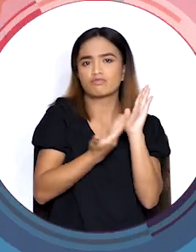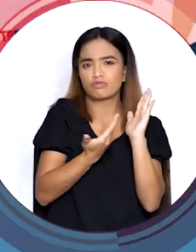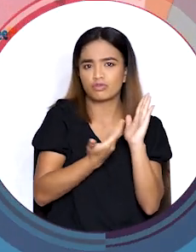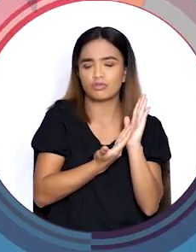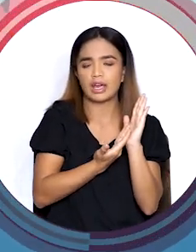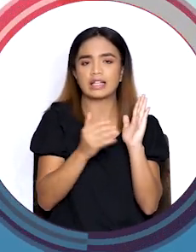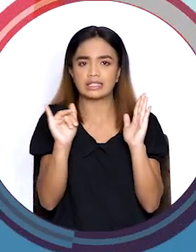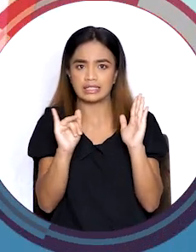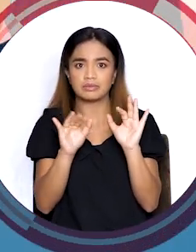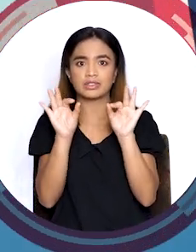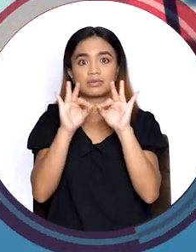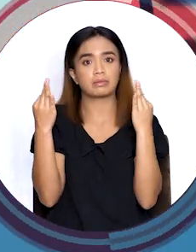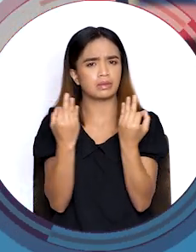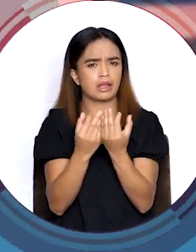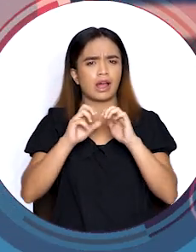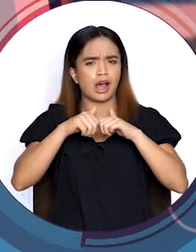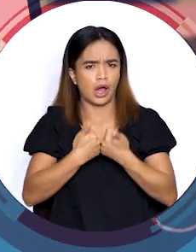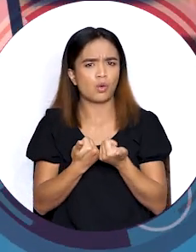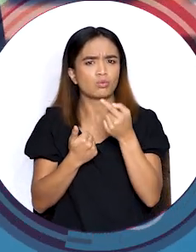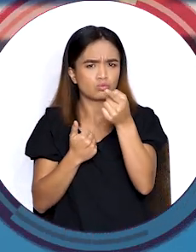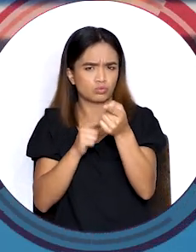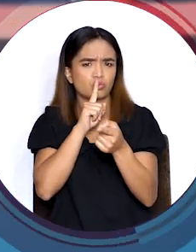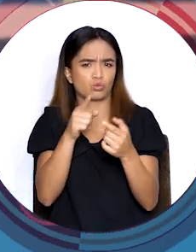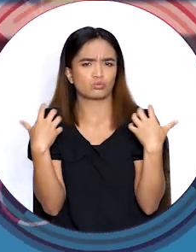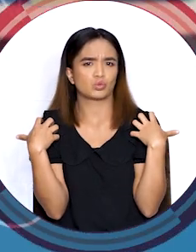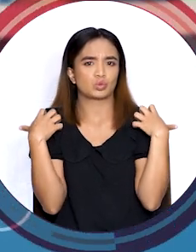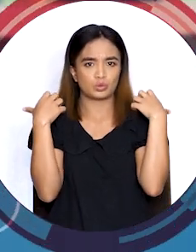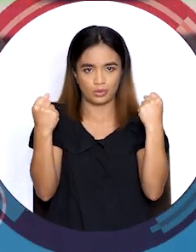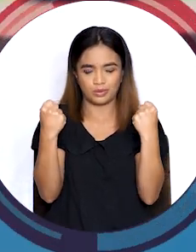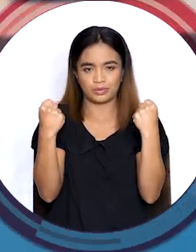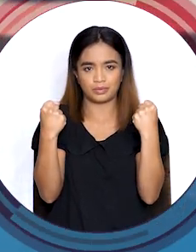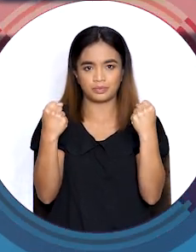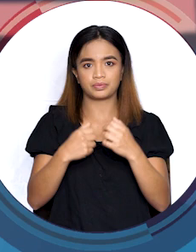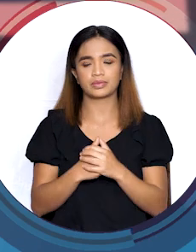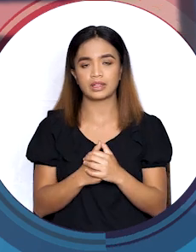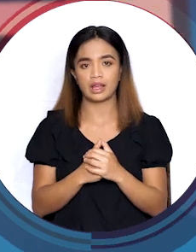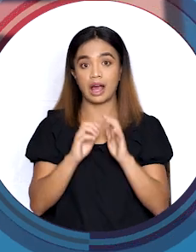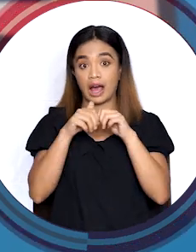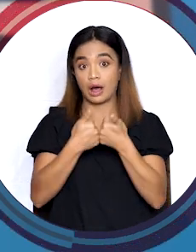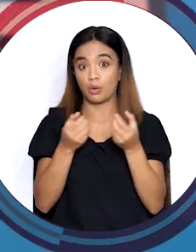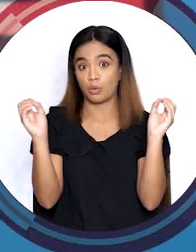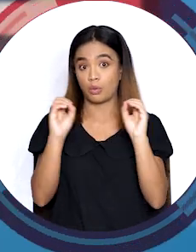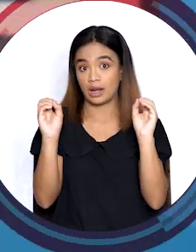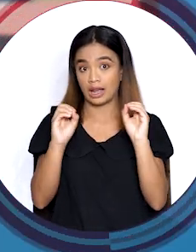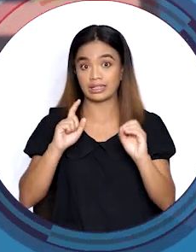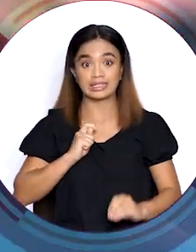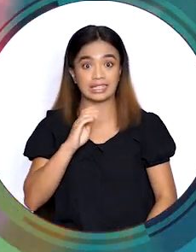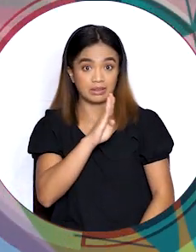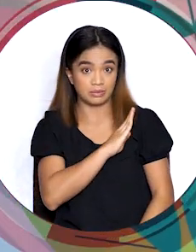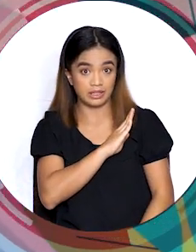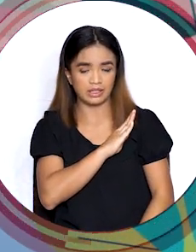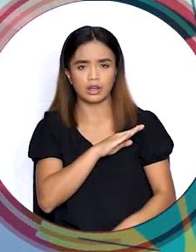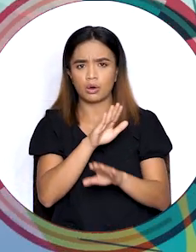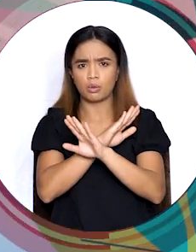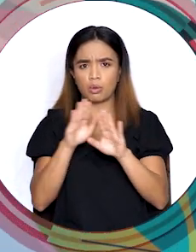bibitaw. Mapatutunayan mo sa iyong sarili at sa mga mahal mo sa buhay kung gaano ka nga katibay.